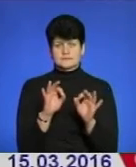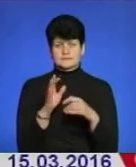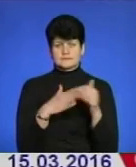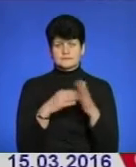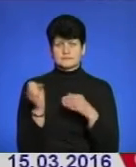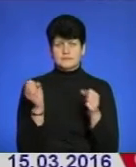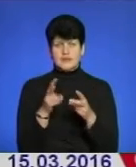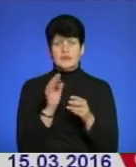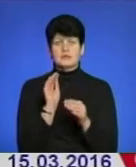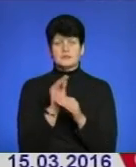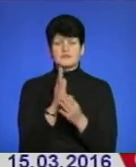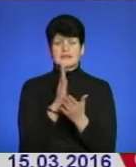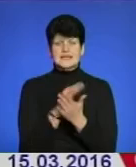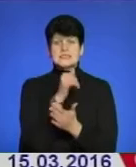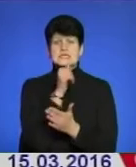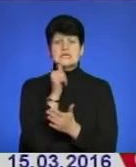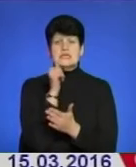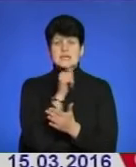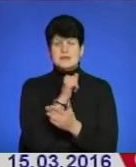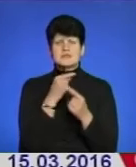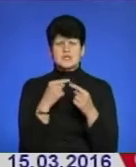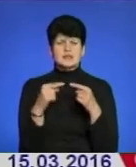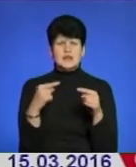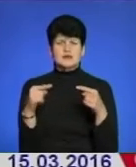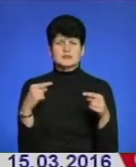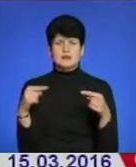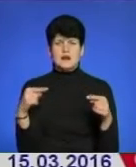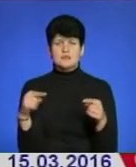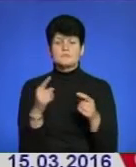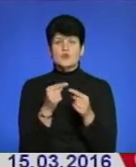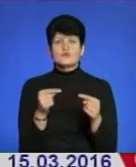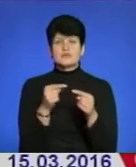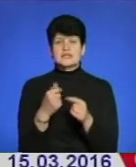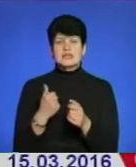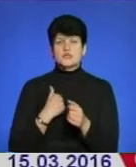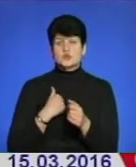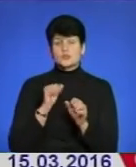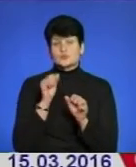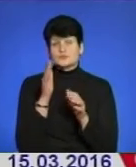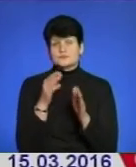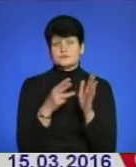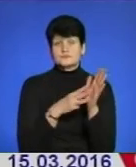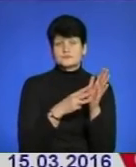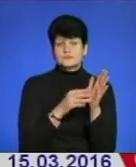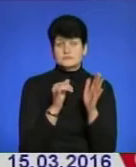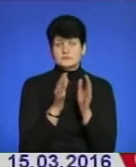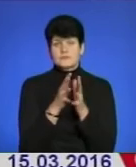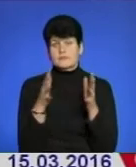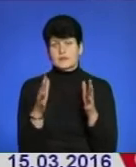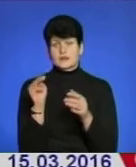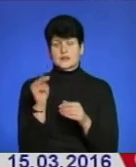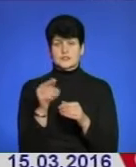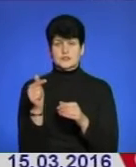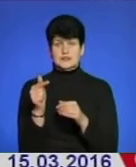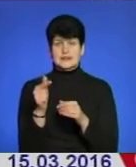надбавки передбачаються за таємність і так далі. Тому відповідності для солдата може доходити до 8 і більше тисяч гривень.